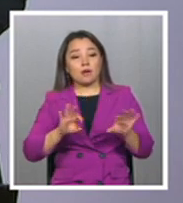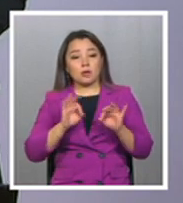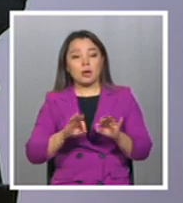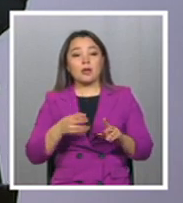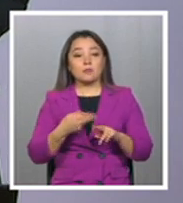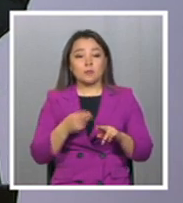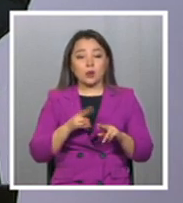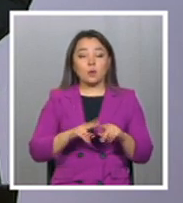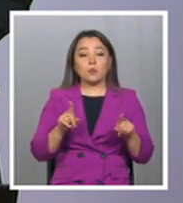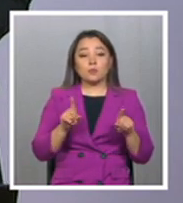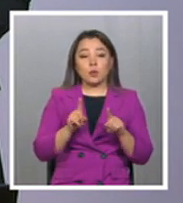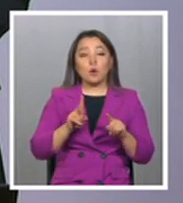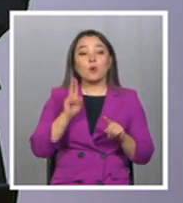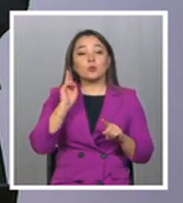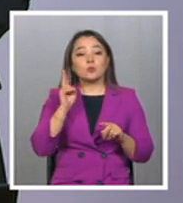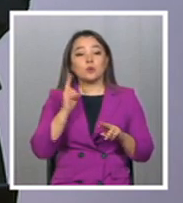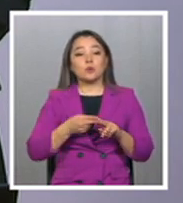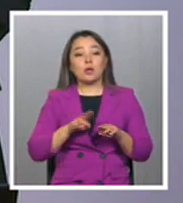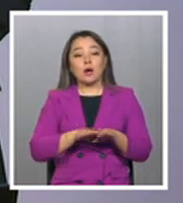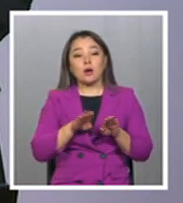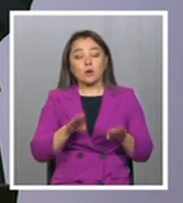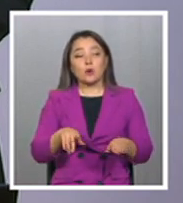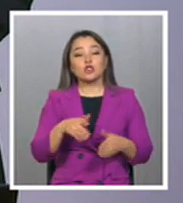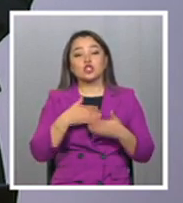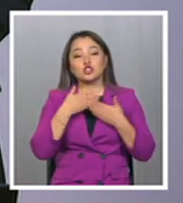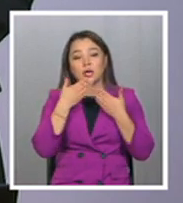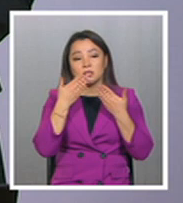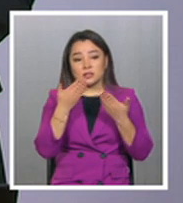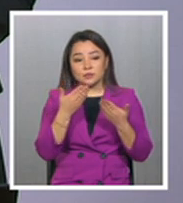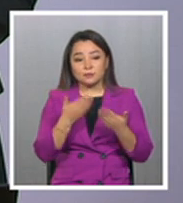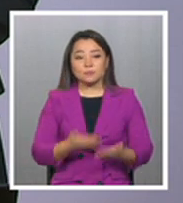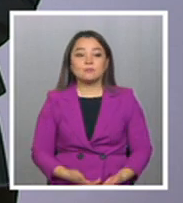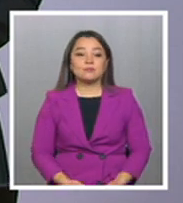именно о том, кто такой